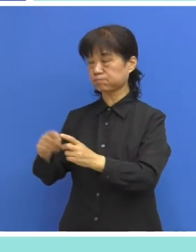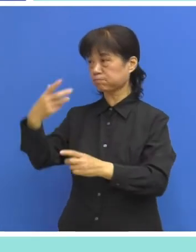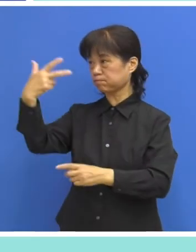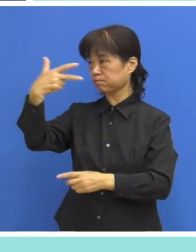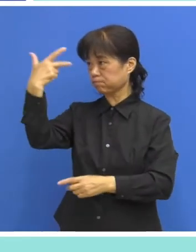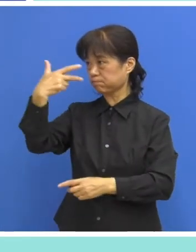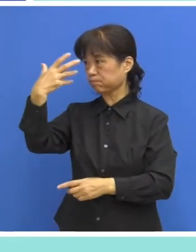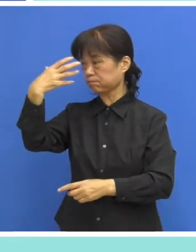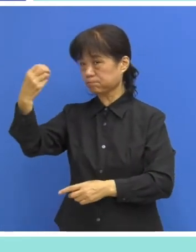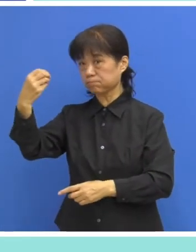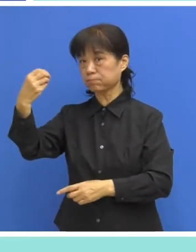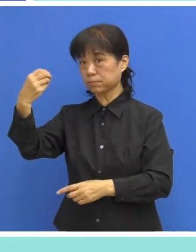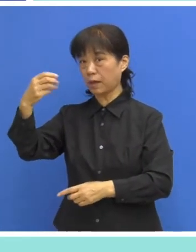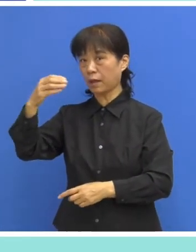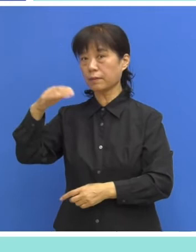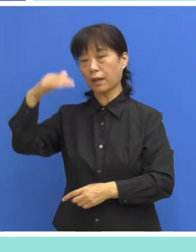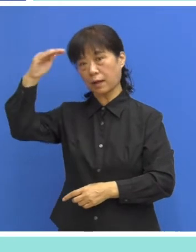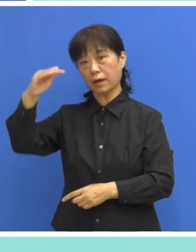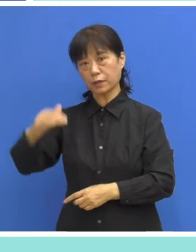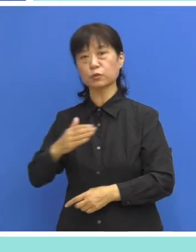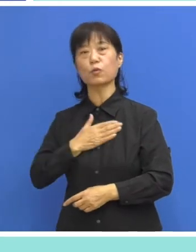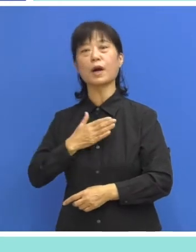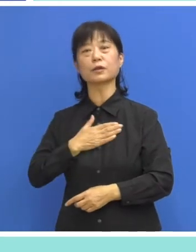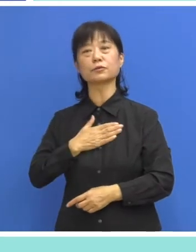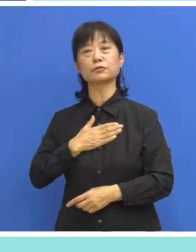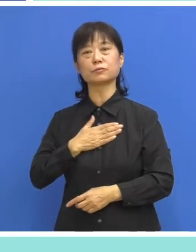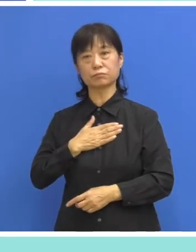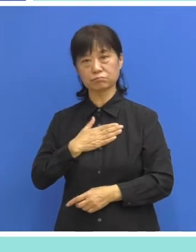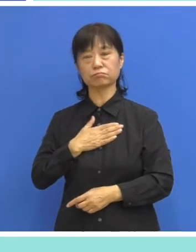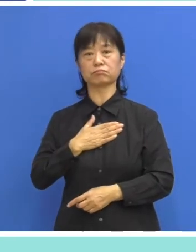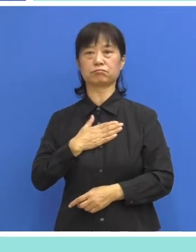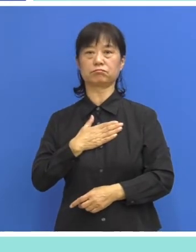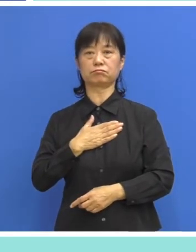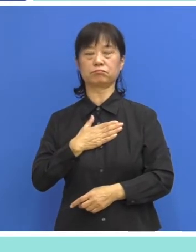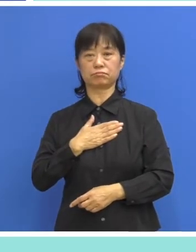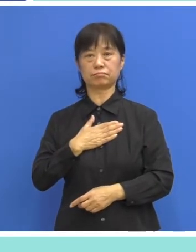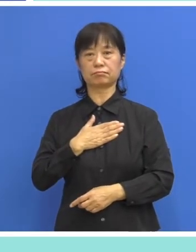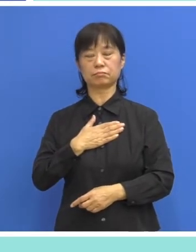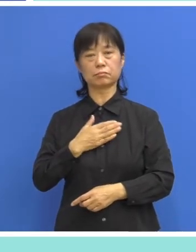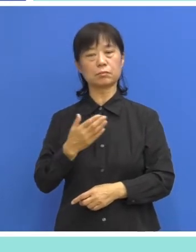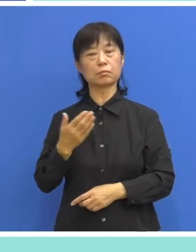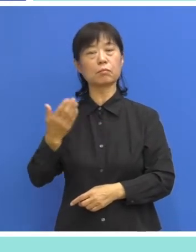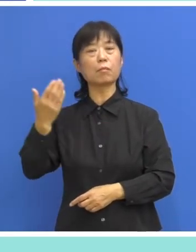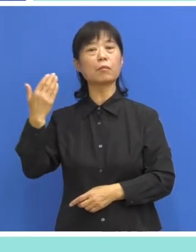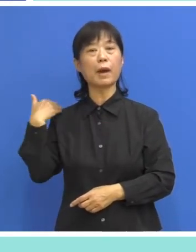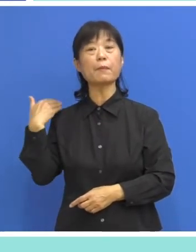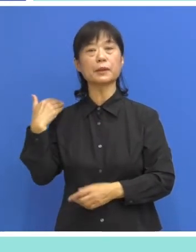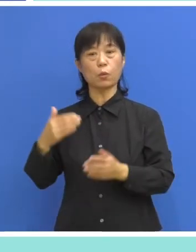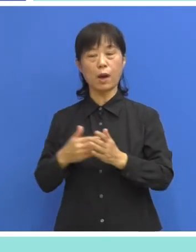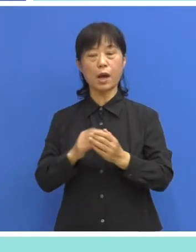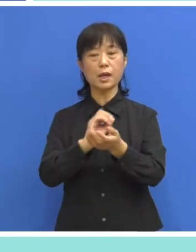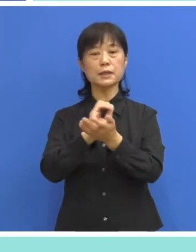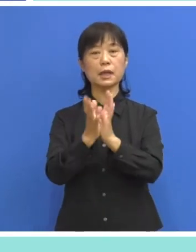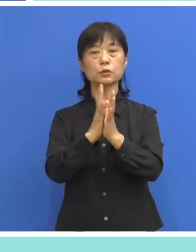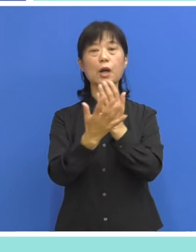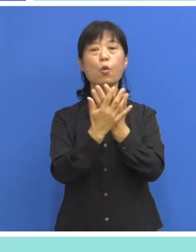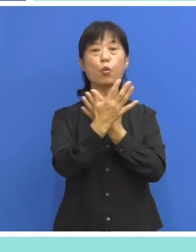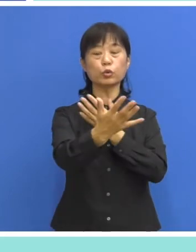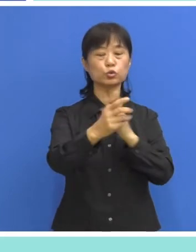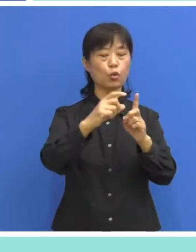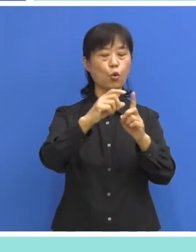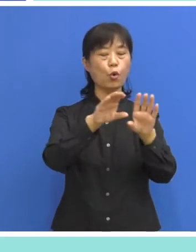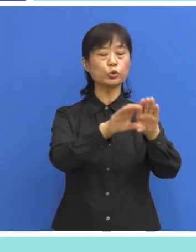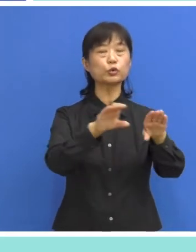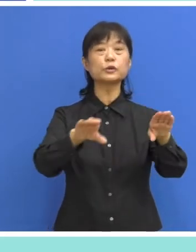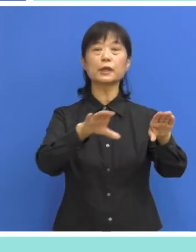入り口のところに設けて、まあ、体温を確認をすることができます。で例年は桜ホールの駐車場で開催